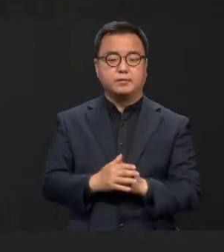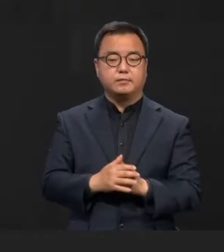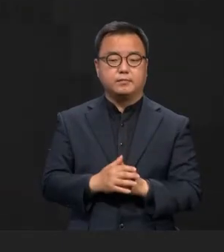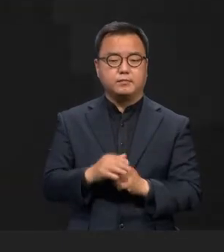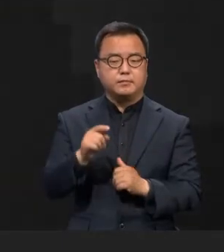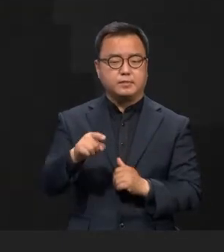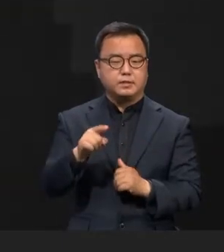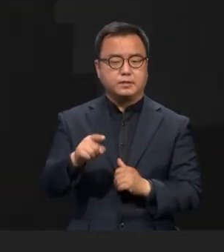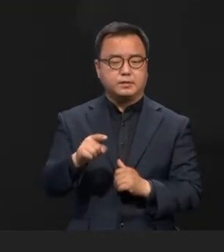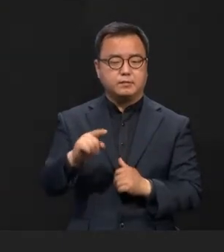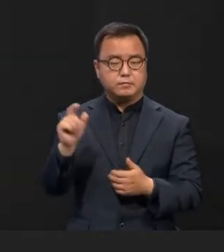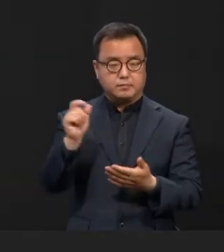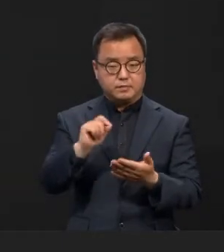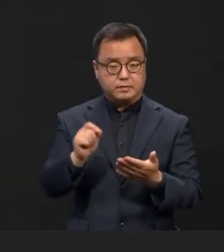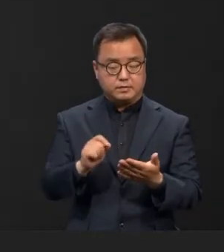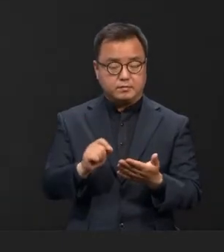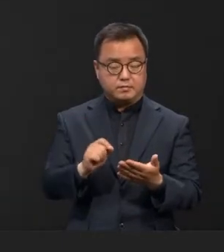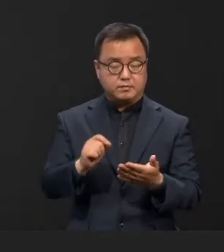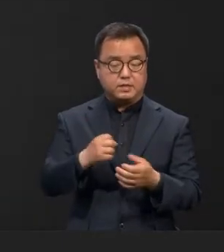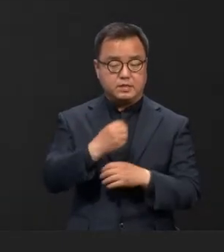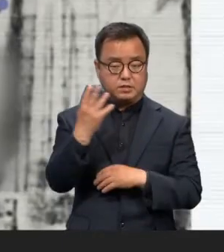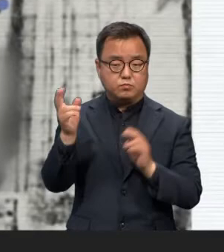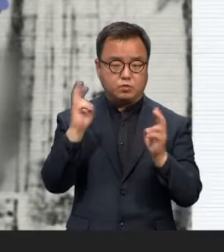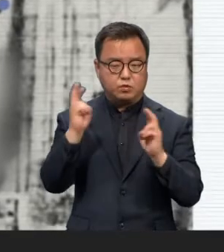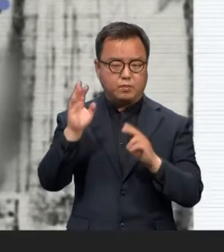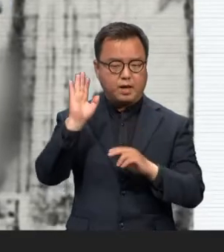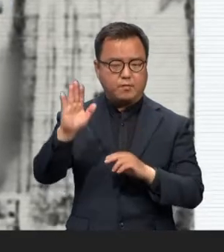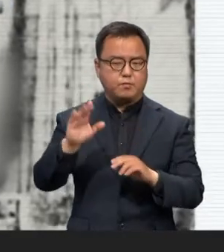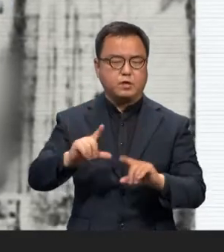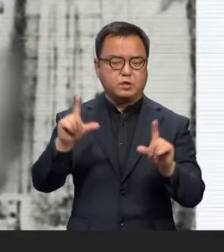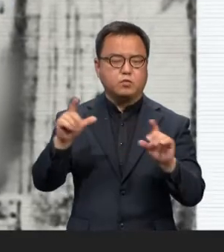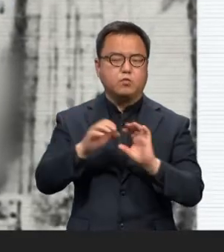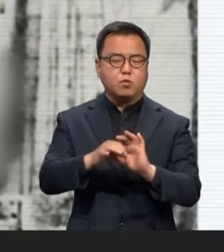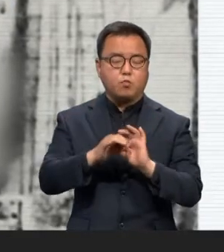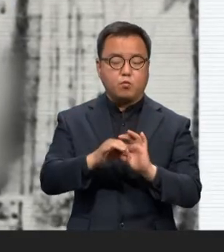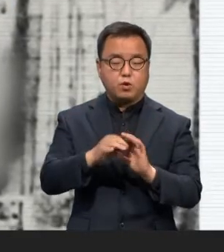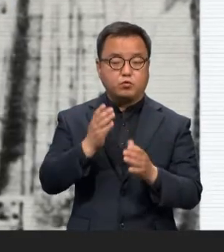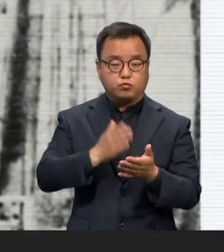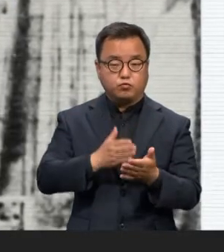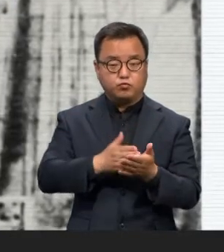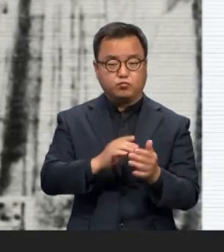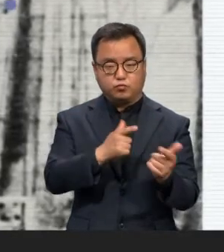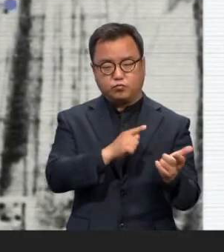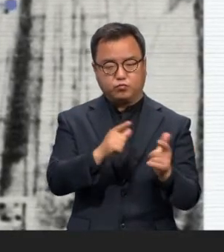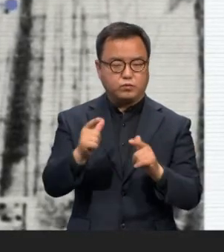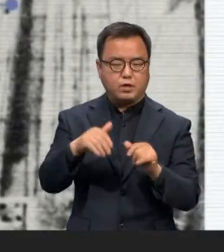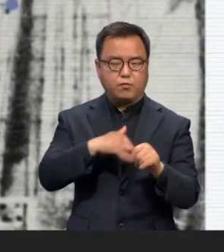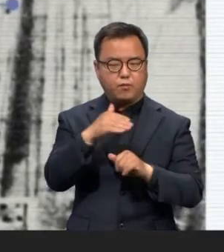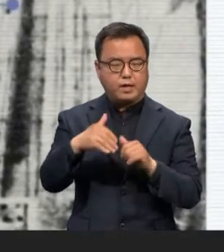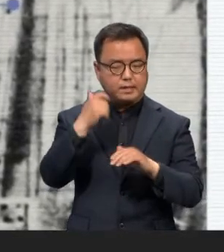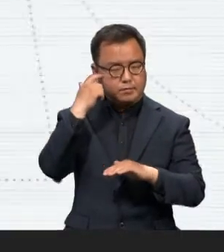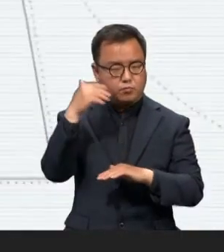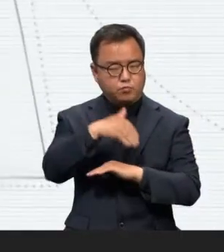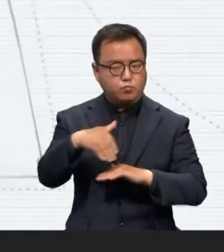헬싱긴 사노마트는 향후 기후변화와 관련된 기사와 환경 프로젝트에 이 글꼴을 사용한다는 계획입니다.